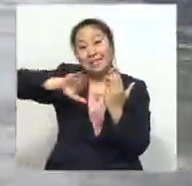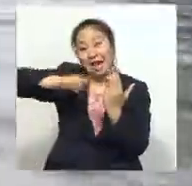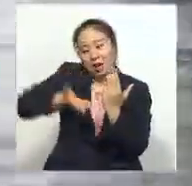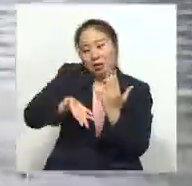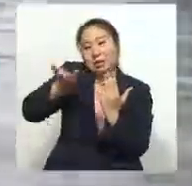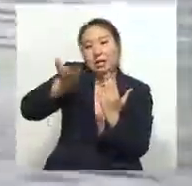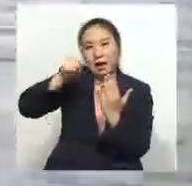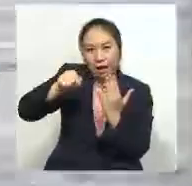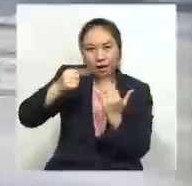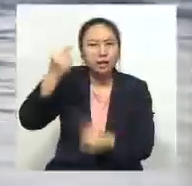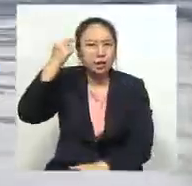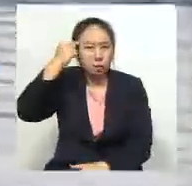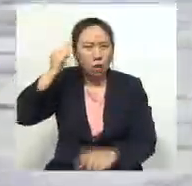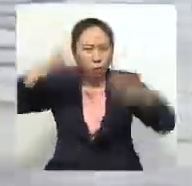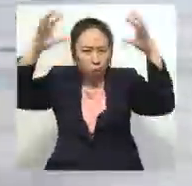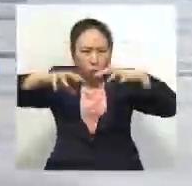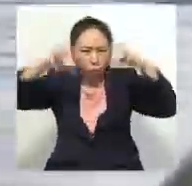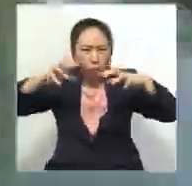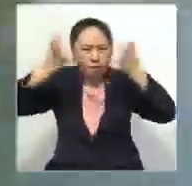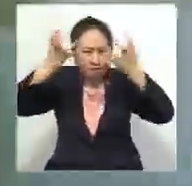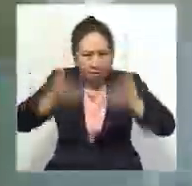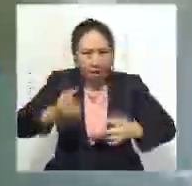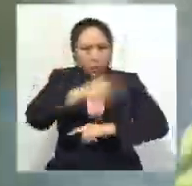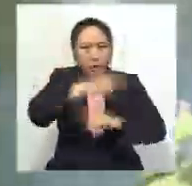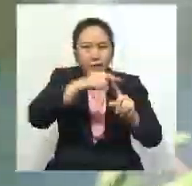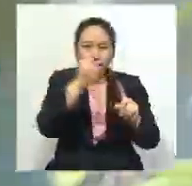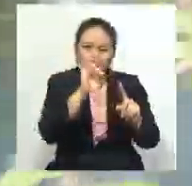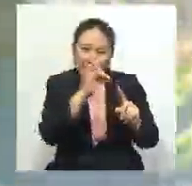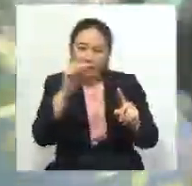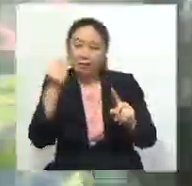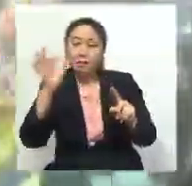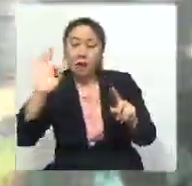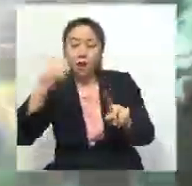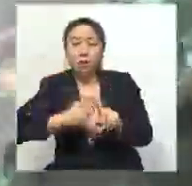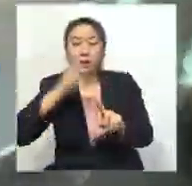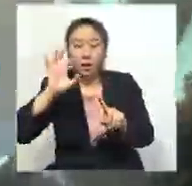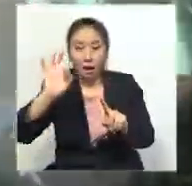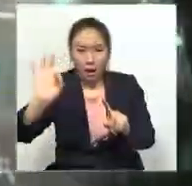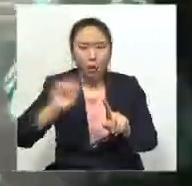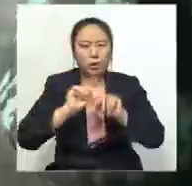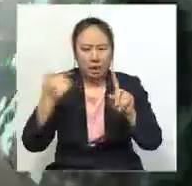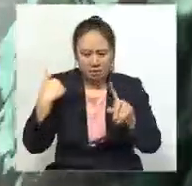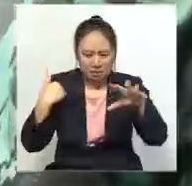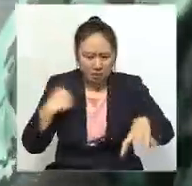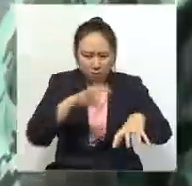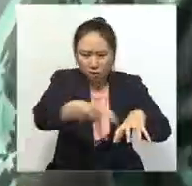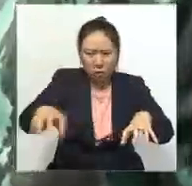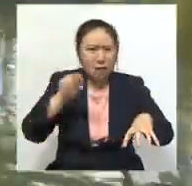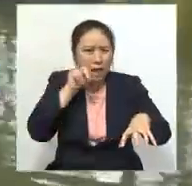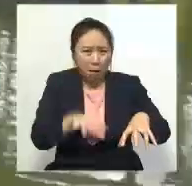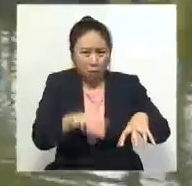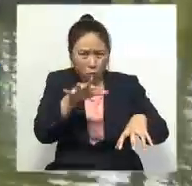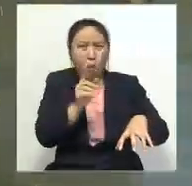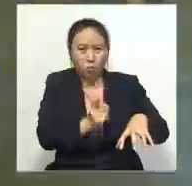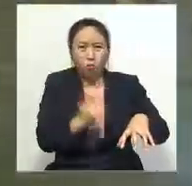จากการคาดการณ์ว่าจะมีฝนตกหนักระหว่างวันที่17 ถึง 19 กันยายนในขณะที่ยังคงมีบางพื้นที่ที่ยังประสบภัยน้ำท่วมอยู่